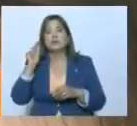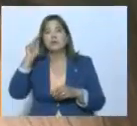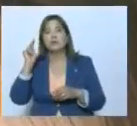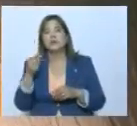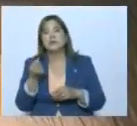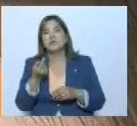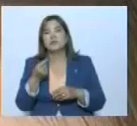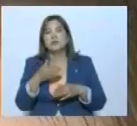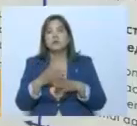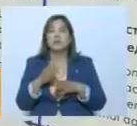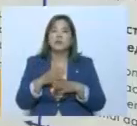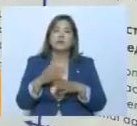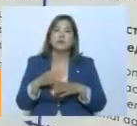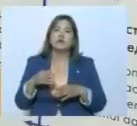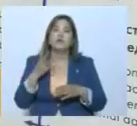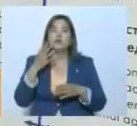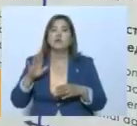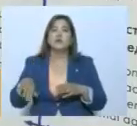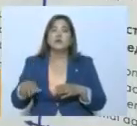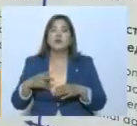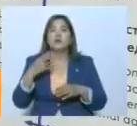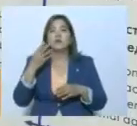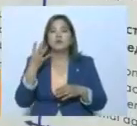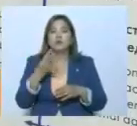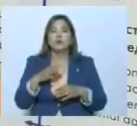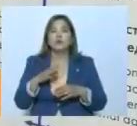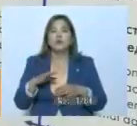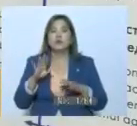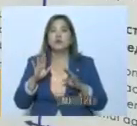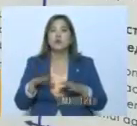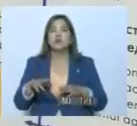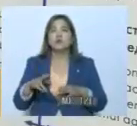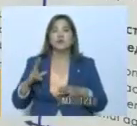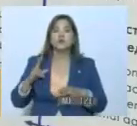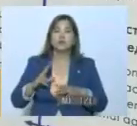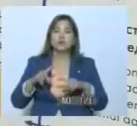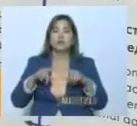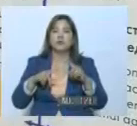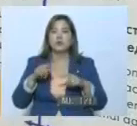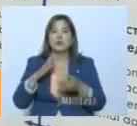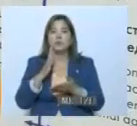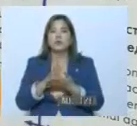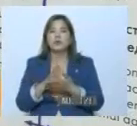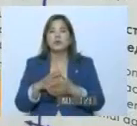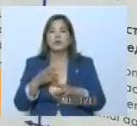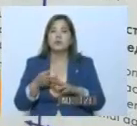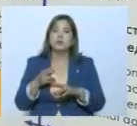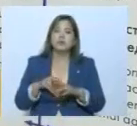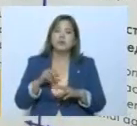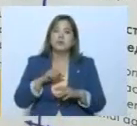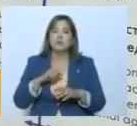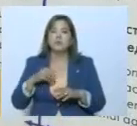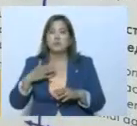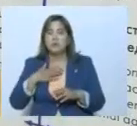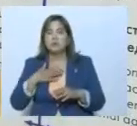едім. Өзімнен кейін 4 іні-сіңілілерім бар. Бұлар үшін үлкен мүмкіндік. Себебі ол менің жасыма келгенге дейін олар бір